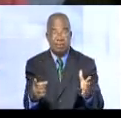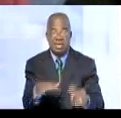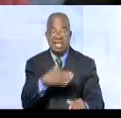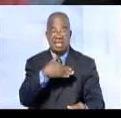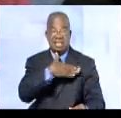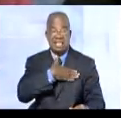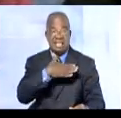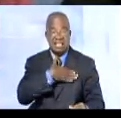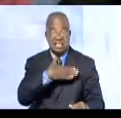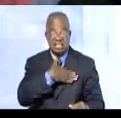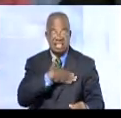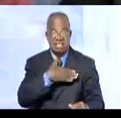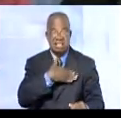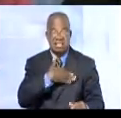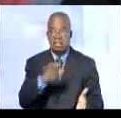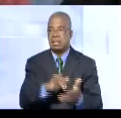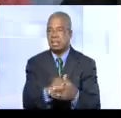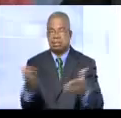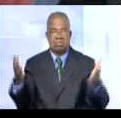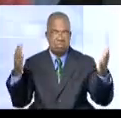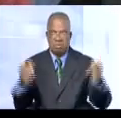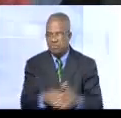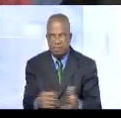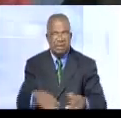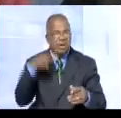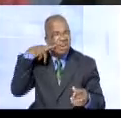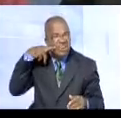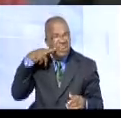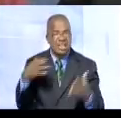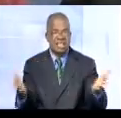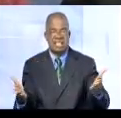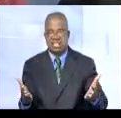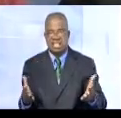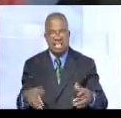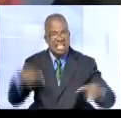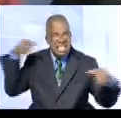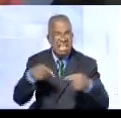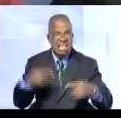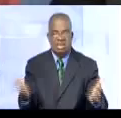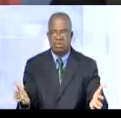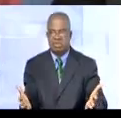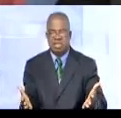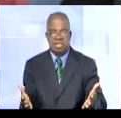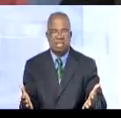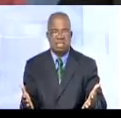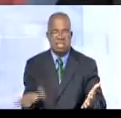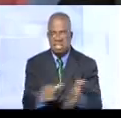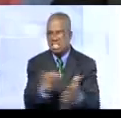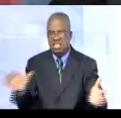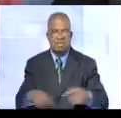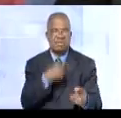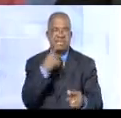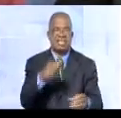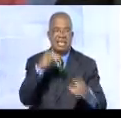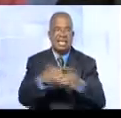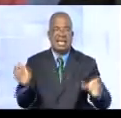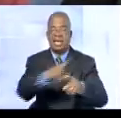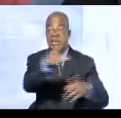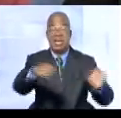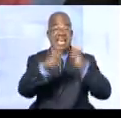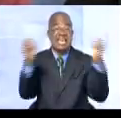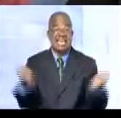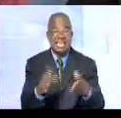aura fait pourri. Non, continue, il n'aura pas, il ne faut pas voir regarder eux-mêmes leurs valeurs, ce qu'on leur donne dans leur club. Il n'aura se battre, le